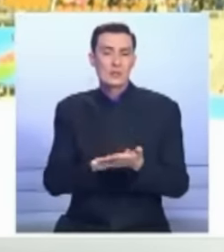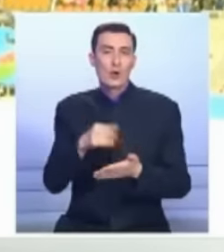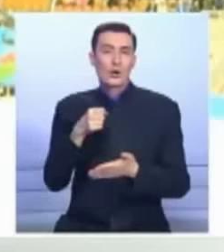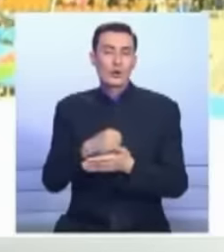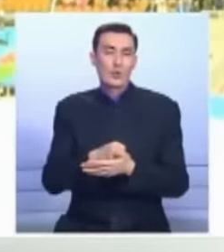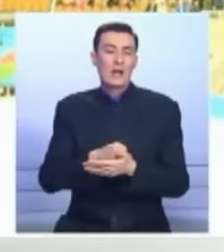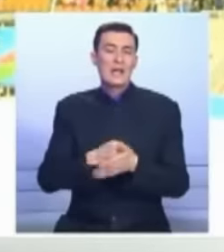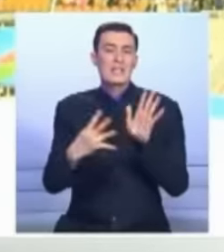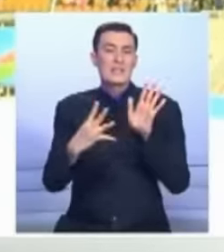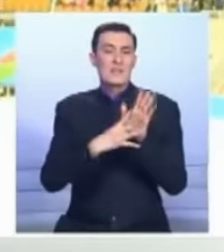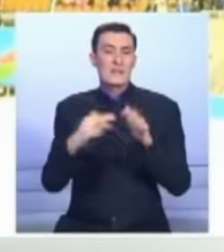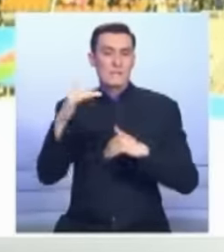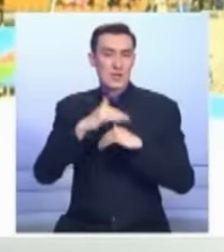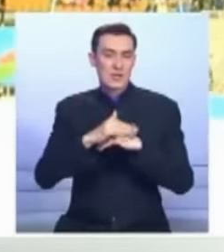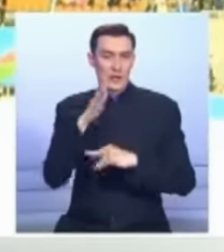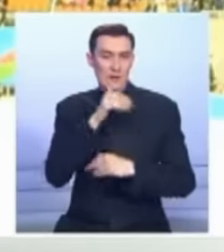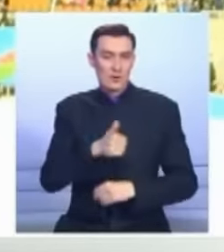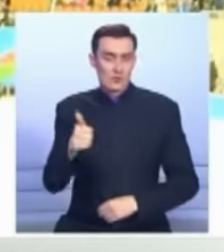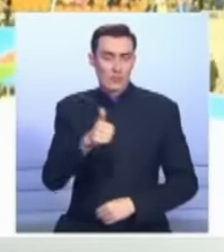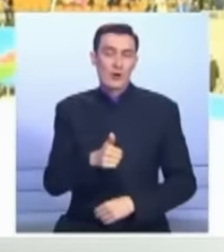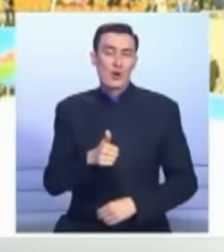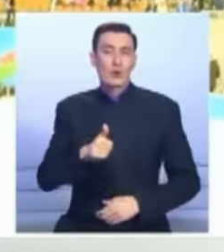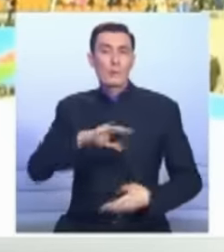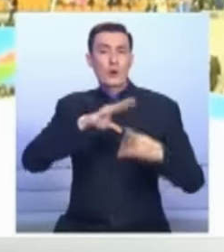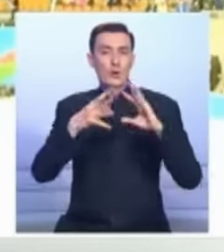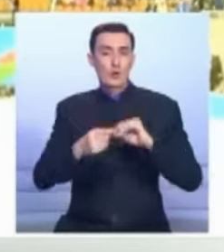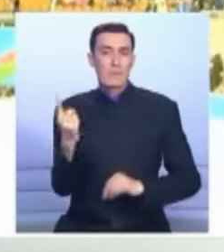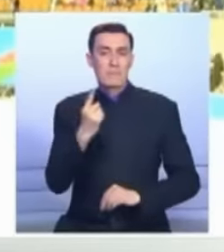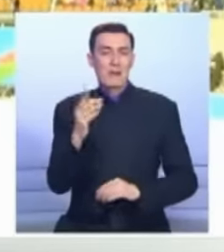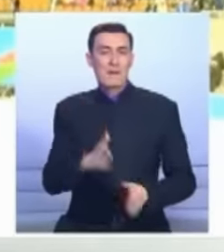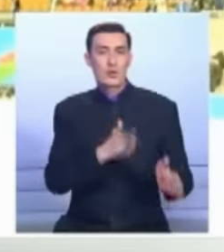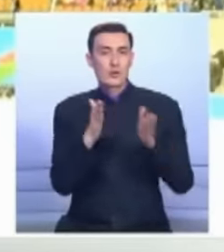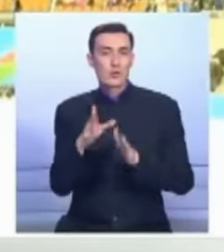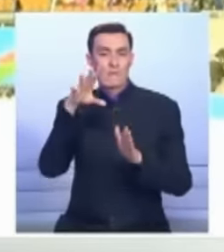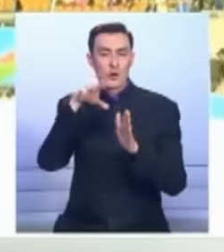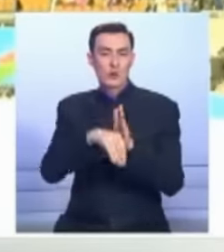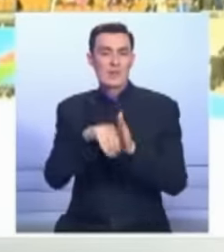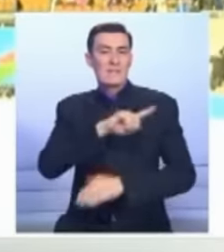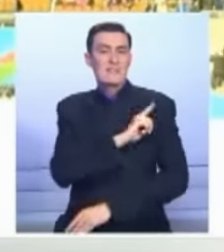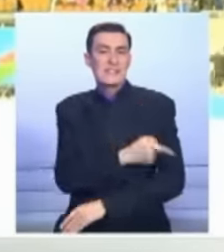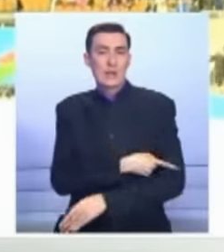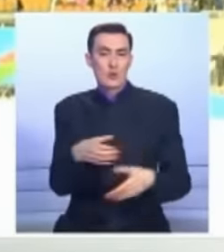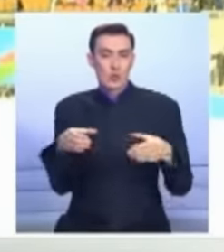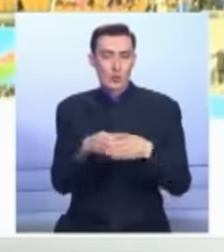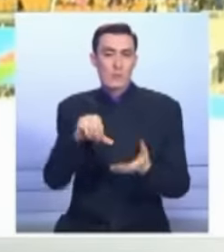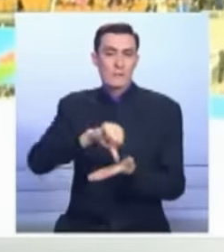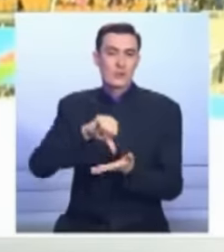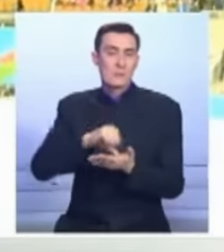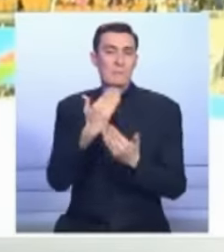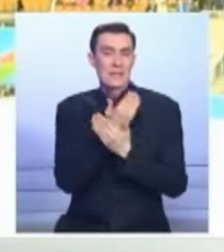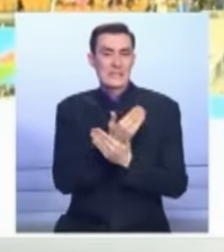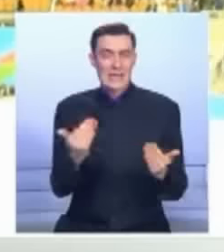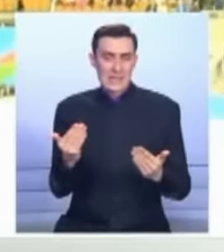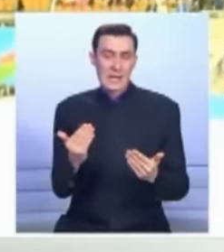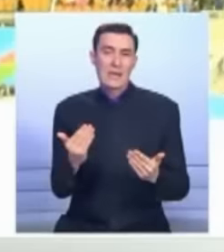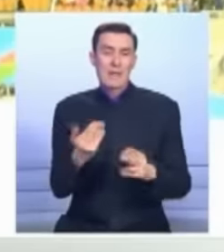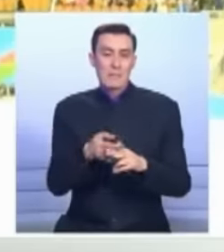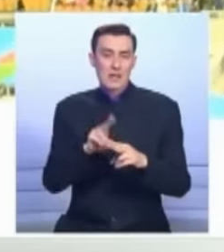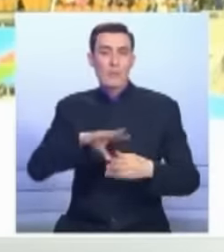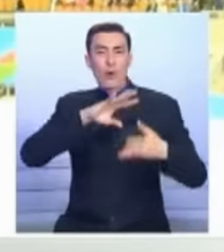21 часа. Те, кто по итогам первого тура вошел в сильнейшую группу, выступят последними, а потому и